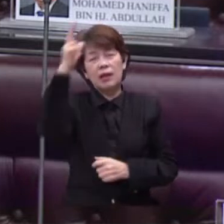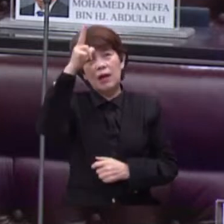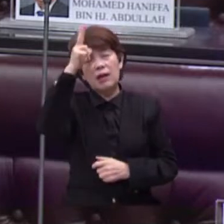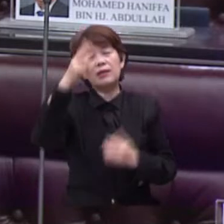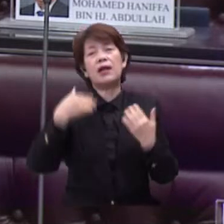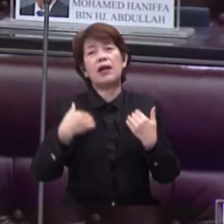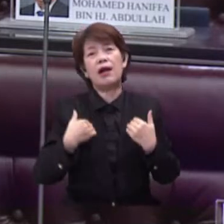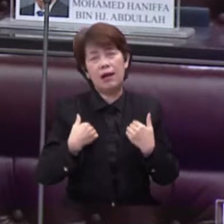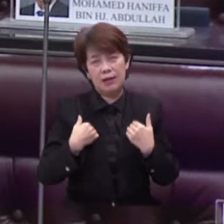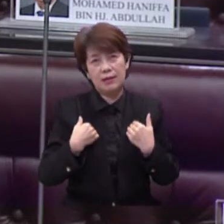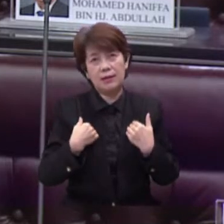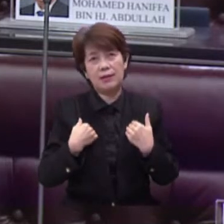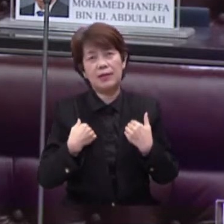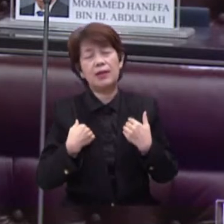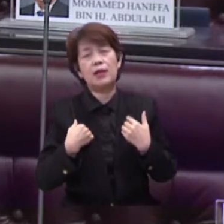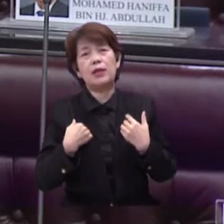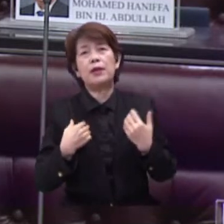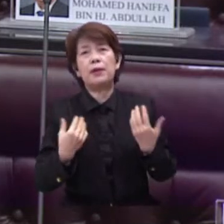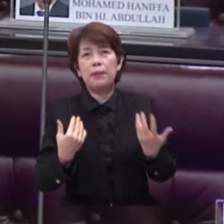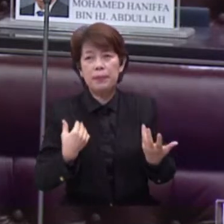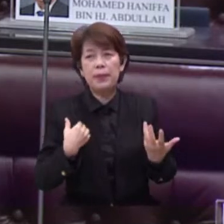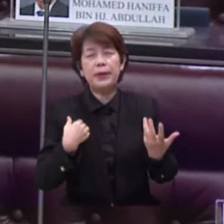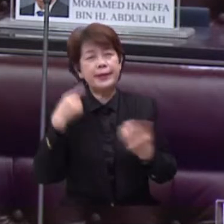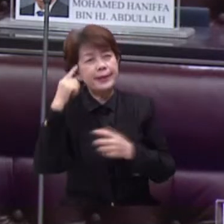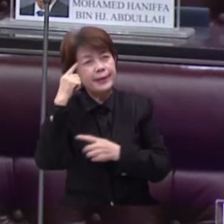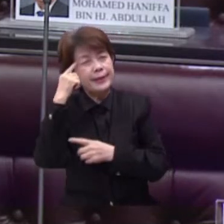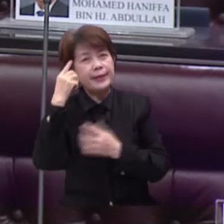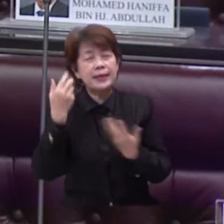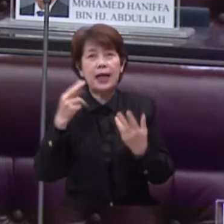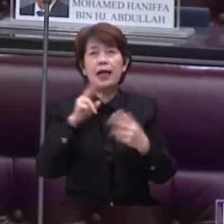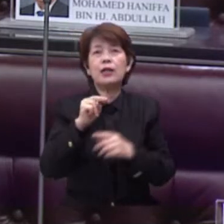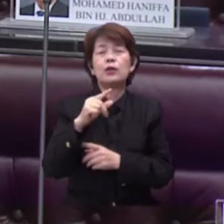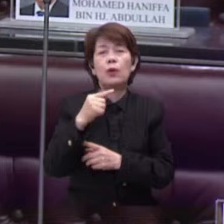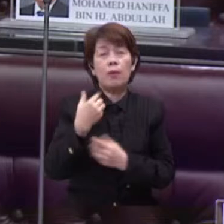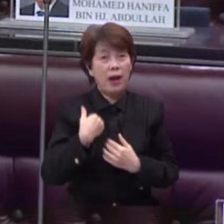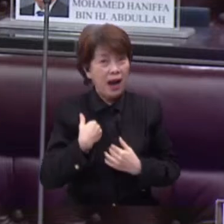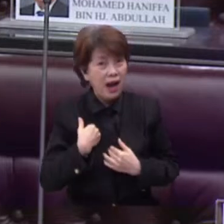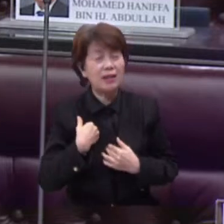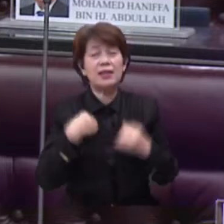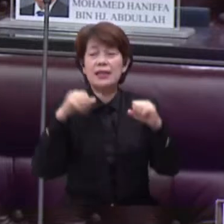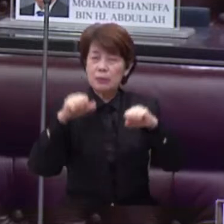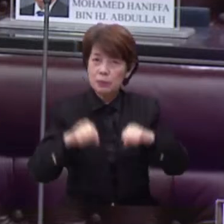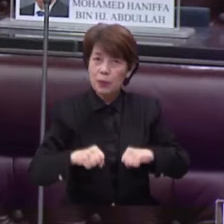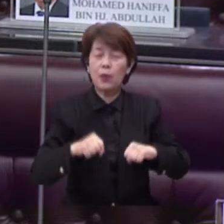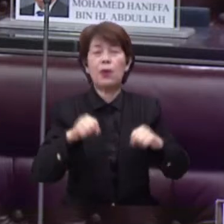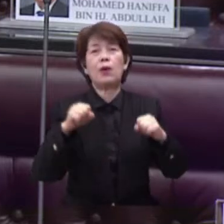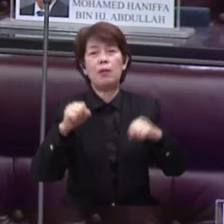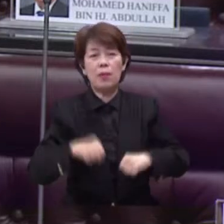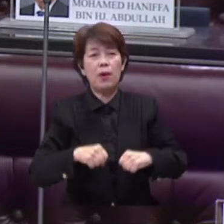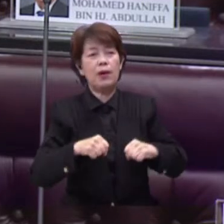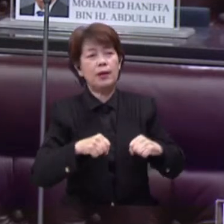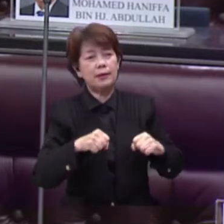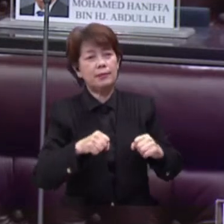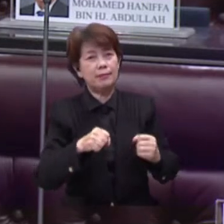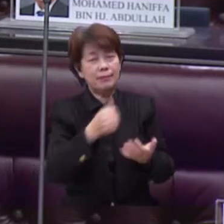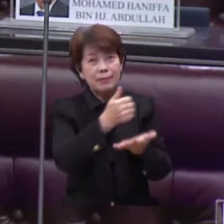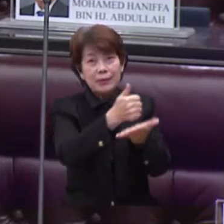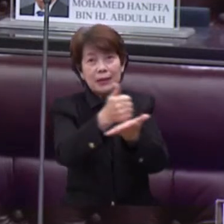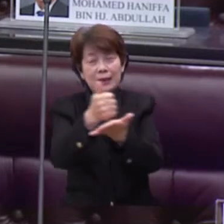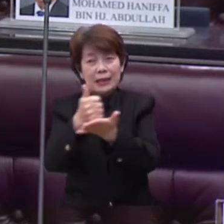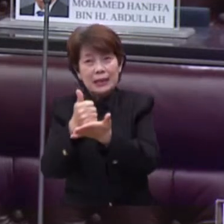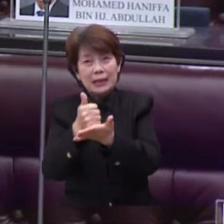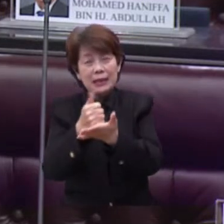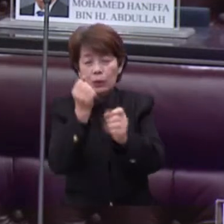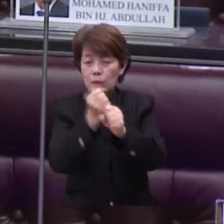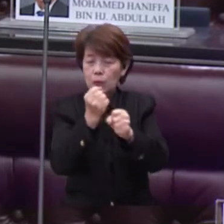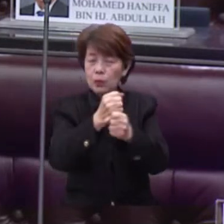keterbatasan tetapi dengan adanya seperti ini dapatlah kita lihat Angle mana kerajaan boleh membantu